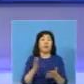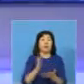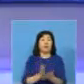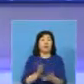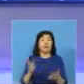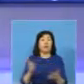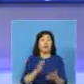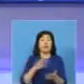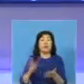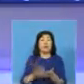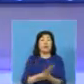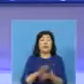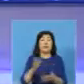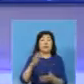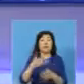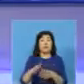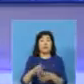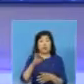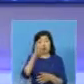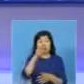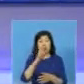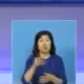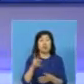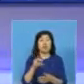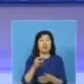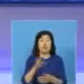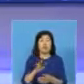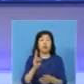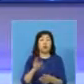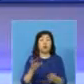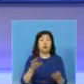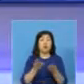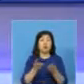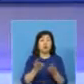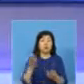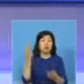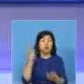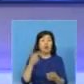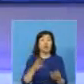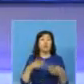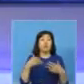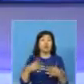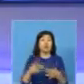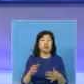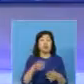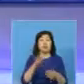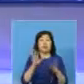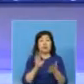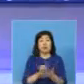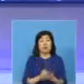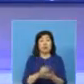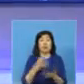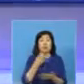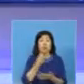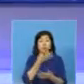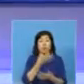безвозмездные кредиты и государственные гранты. А те, кто умеет печь, стричь или же шить, можно не просто заниматься любимым делом, но и